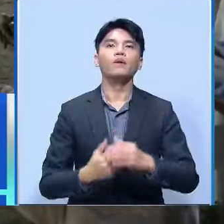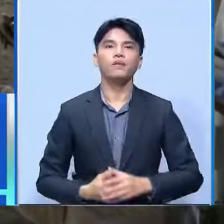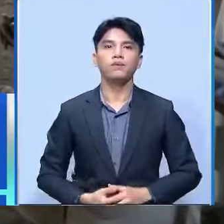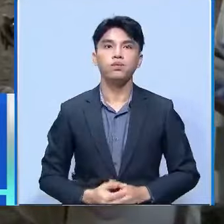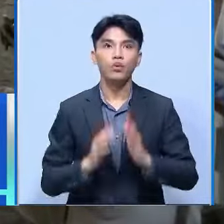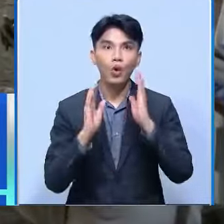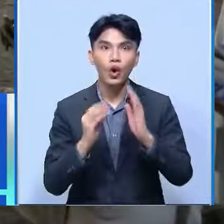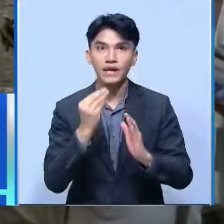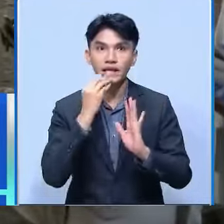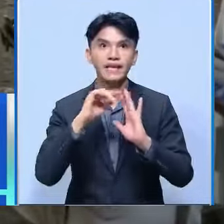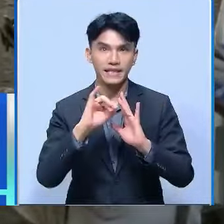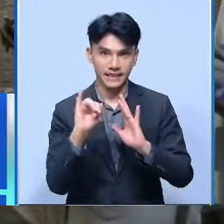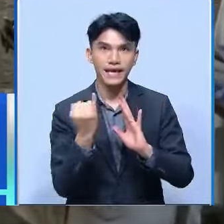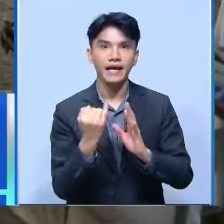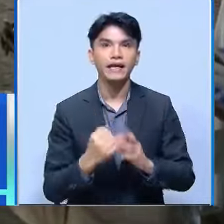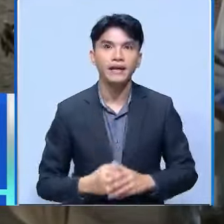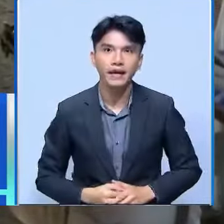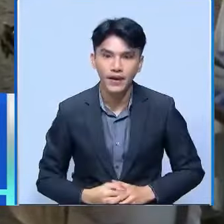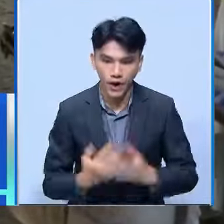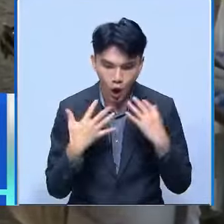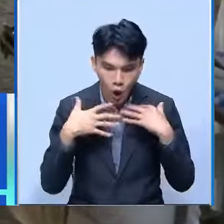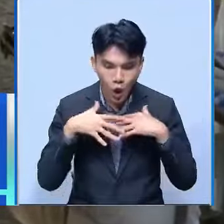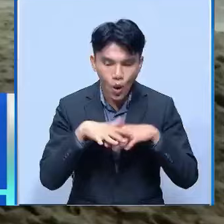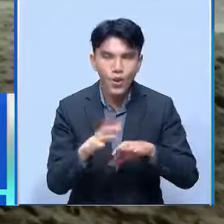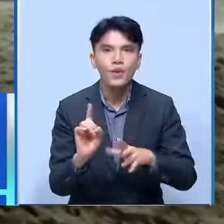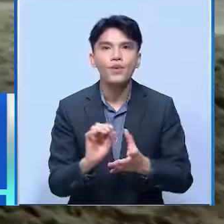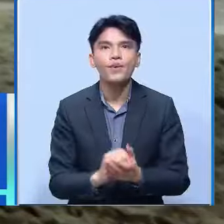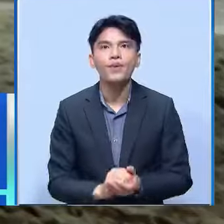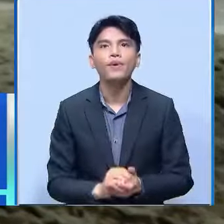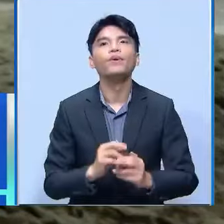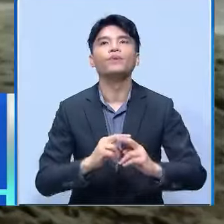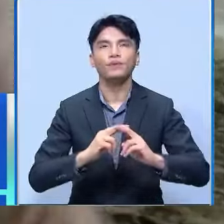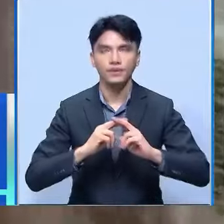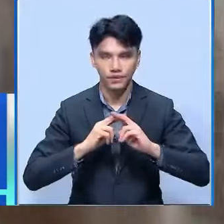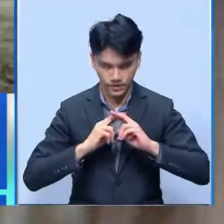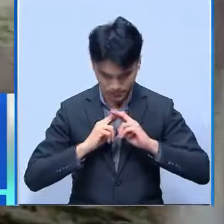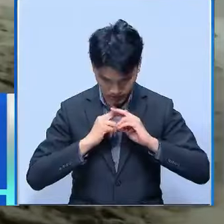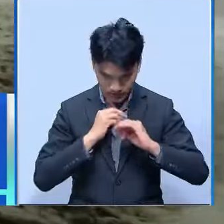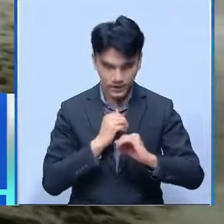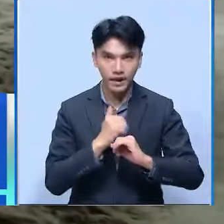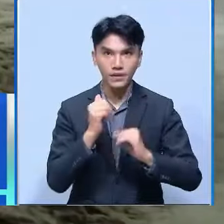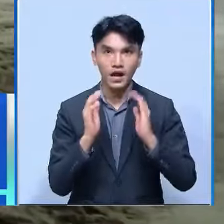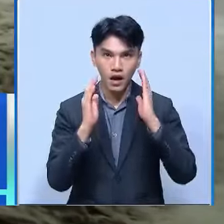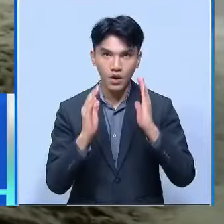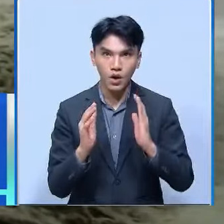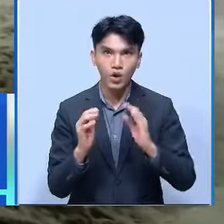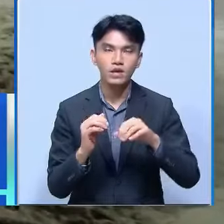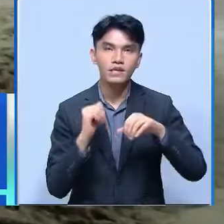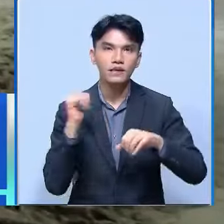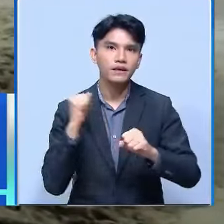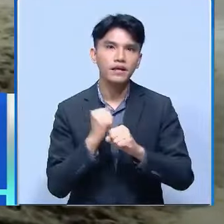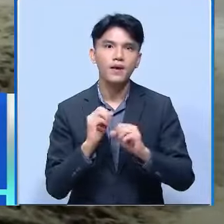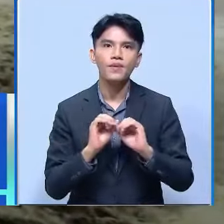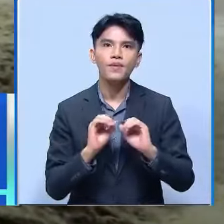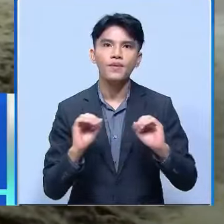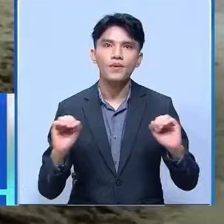ลกินเจจะนิยมนะคะร่วมพิธีเพื่อยืนยันในความบริสุทธิ์แล้วก็ในปีนี้เนี่ยไม่พบว่ามีศาลเจ้าอื่นประกอบพิธีลุยไฟ